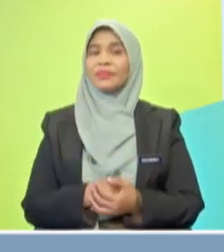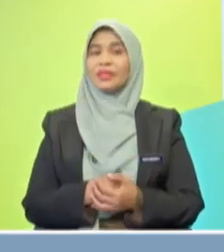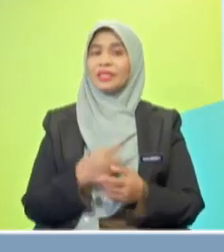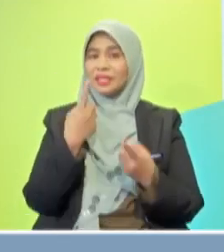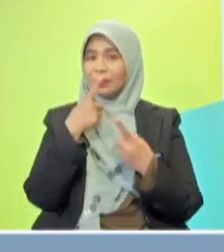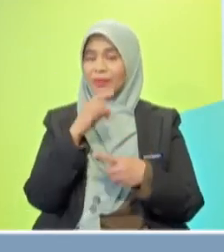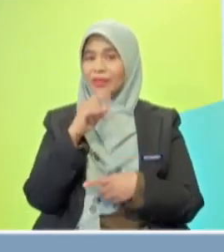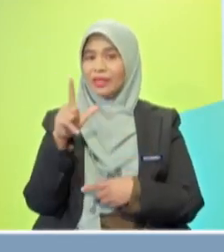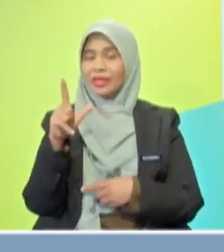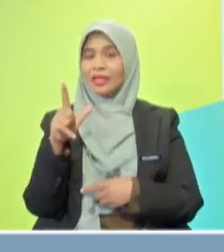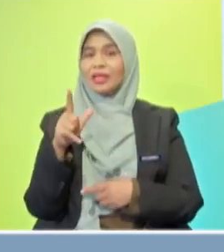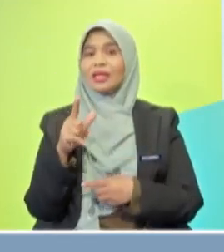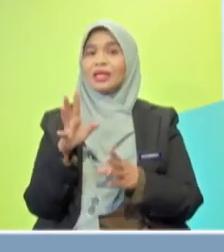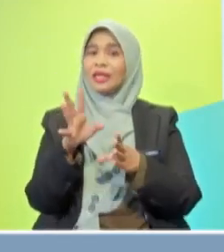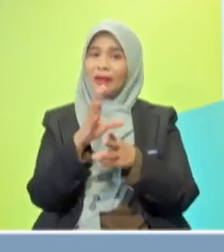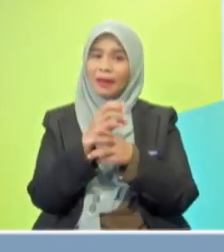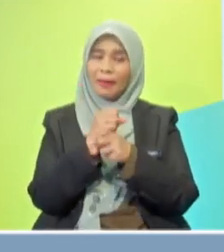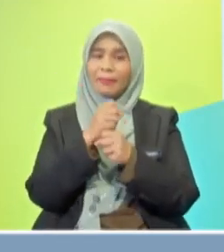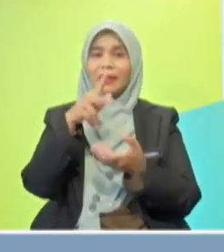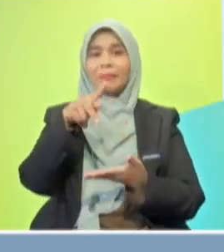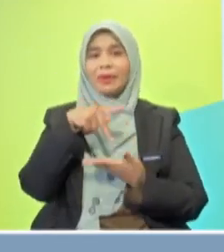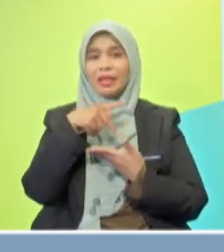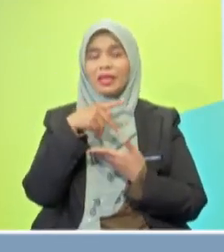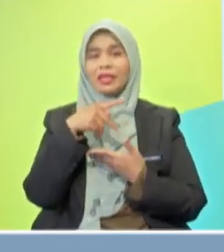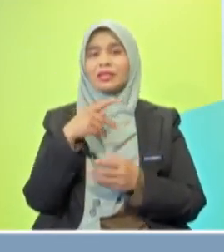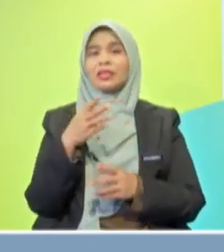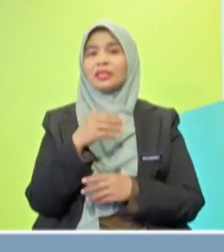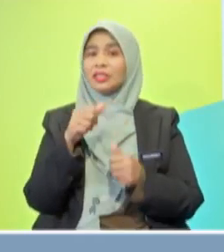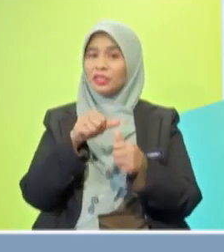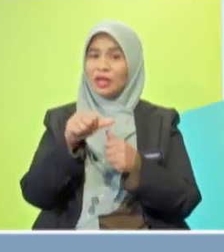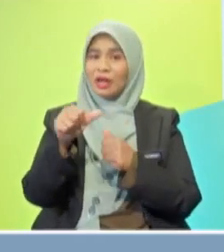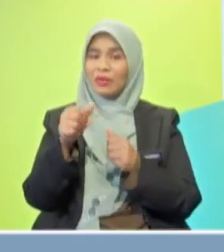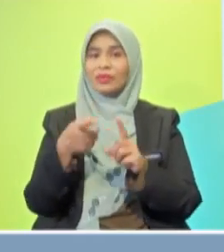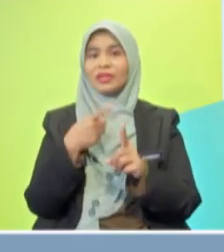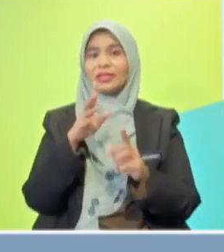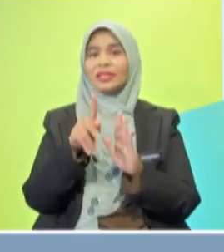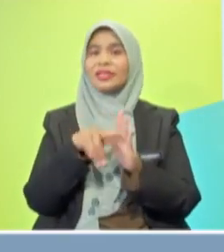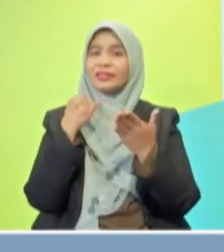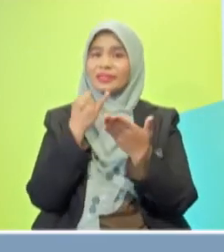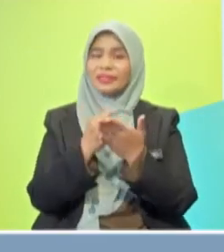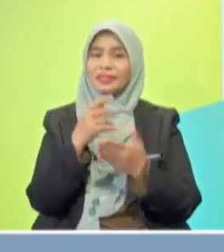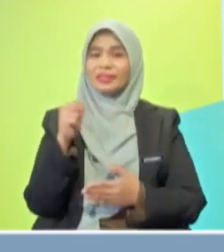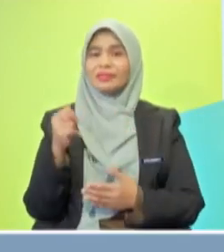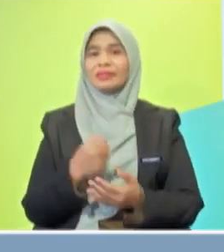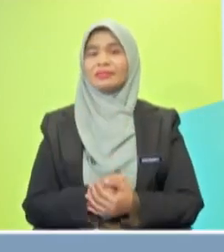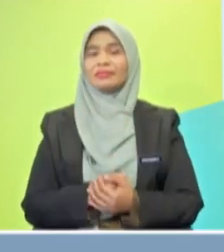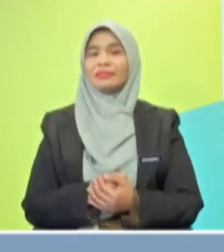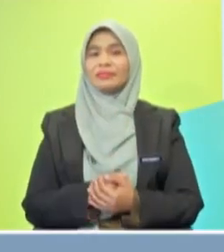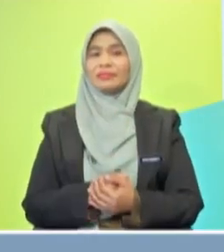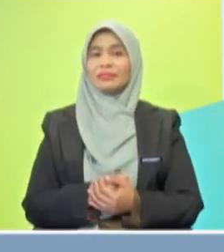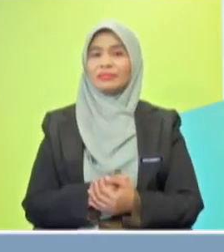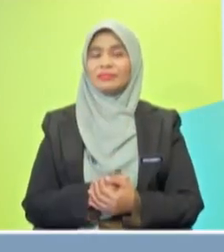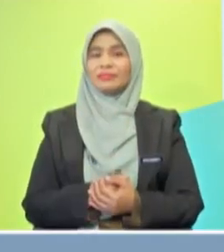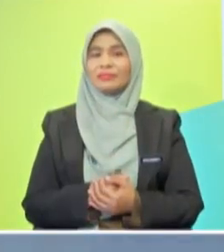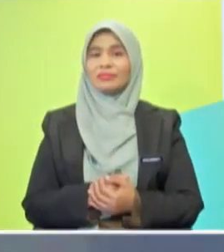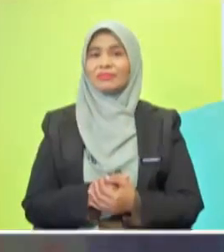Jawapan dia adalah mendapat pahala yang jauh daripada kejahatan. Ya, betul. Tepat sekali. Okey. Tepat